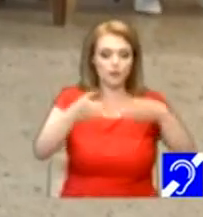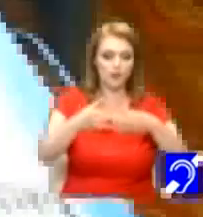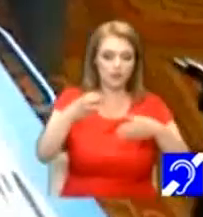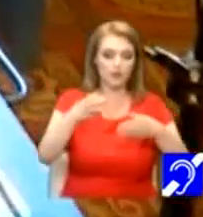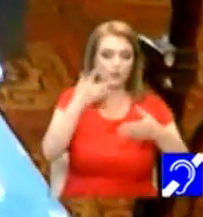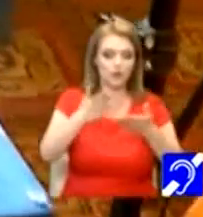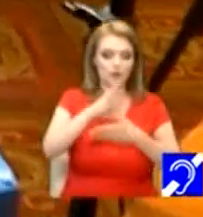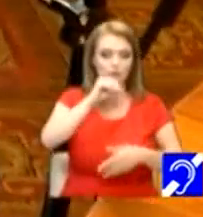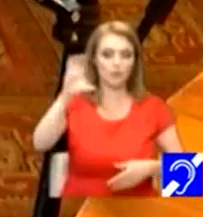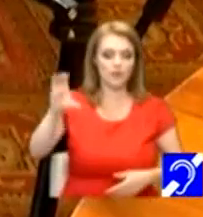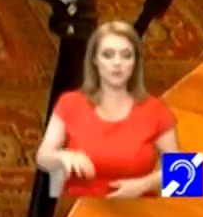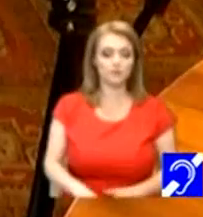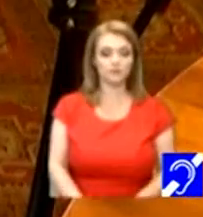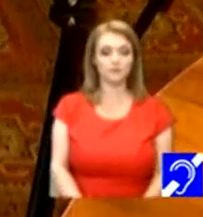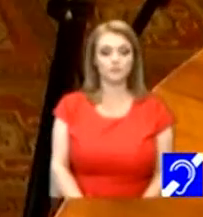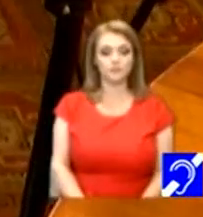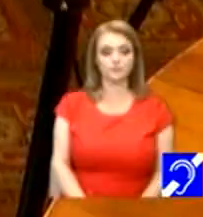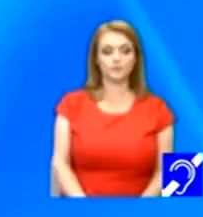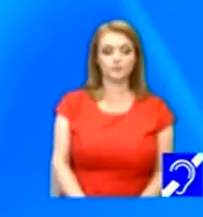Solidaritate în alegerile parlamentare.